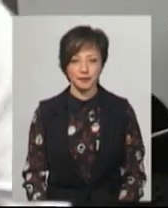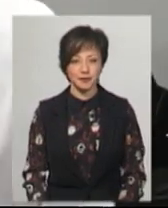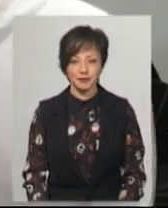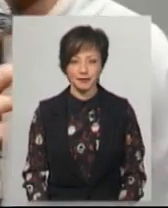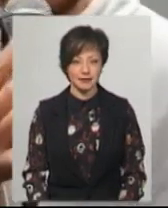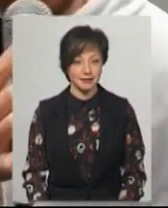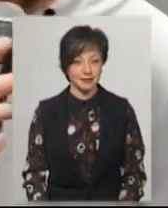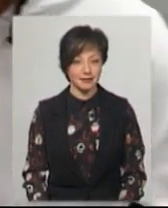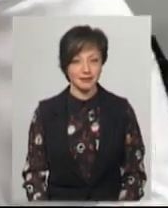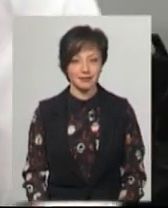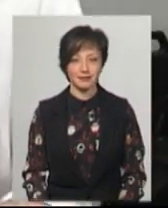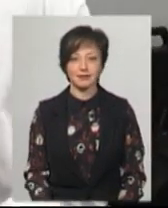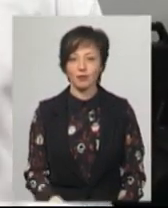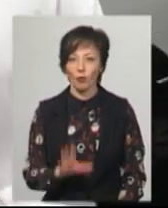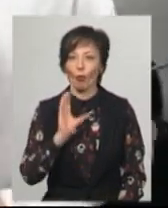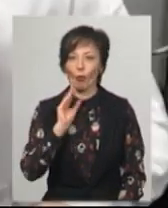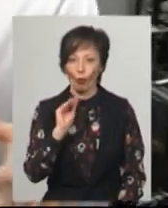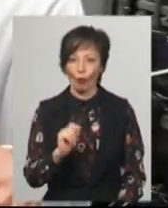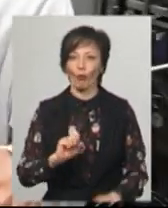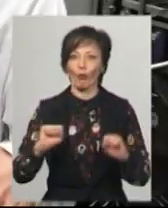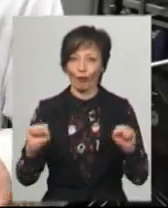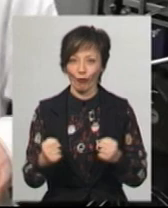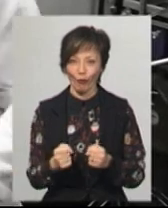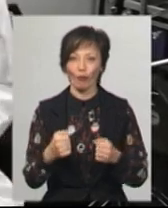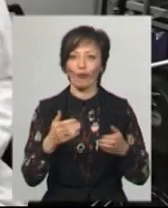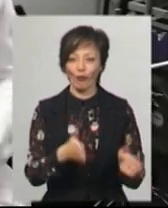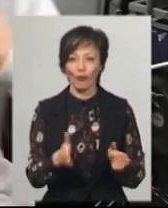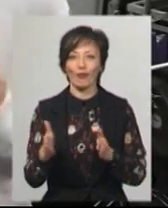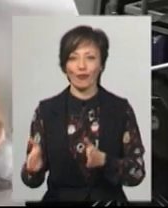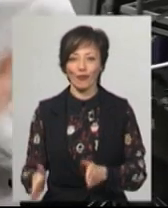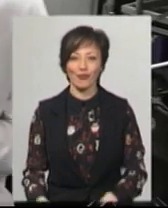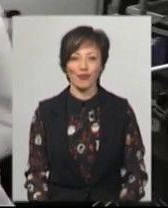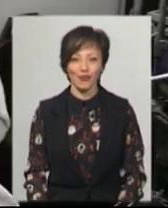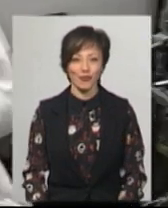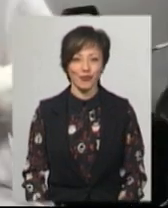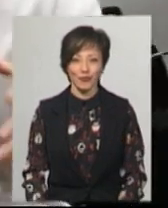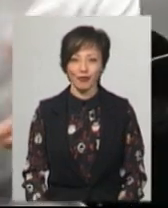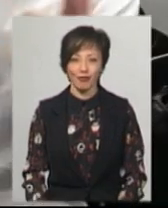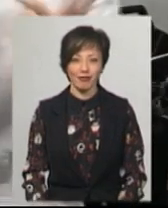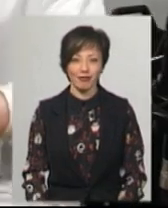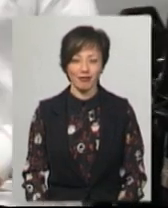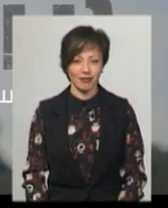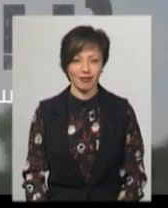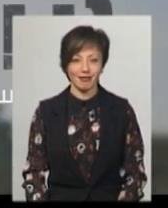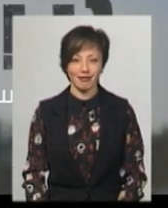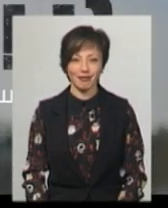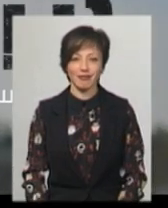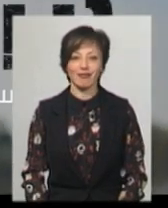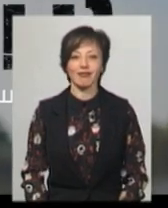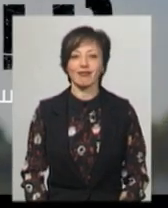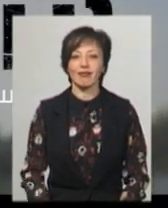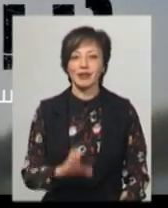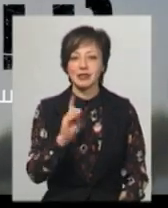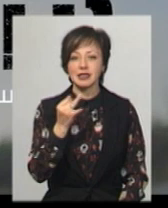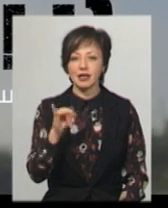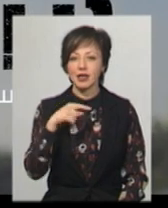роботи немає, але музика сюди зараз людей поназбирає. Приходять хлопці, приходять дівчата, приходять тільки ті, хто люблять танцювати. Сергій Строян